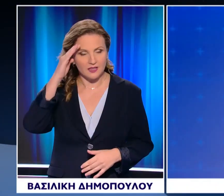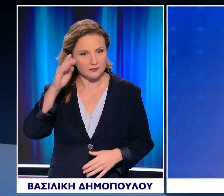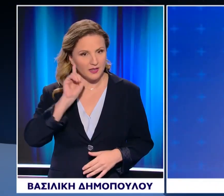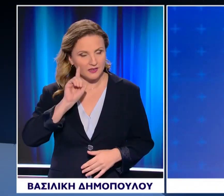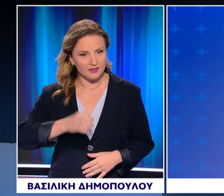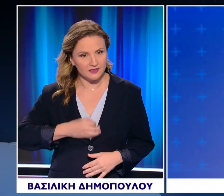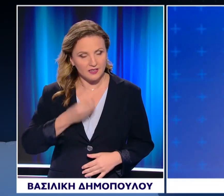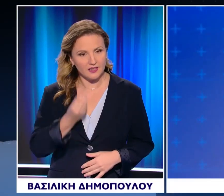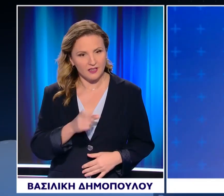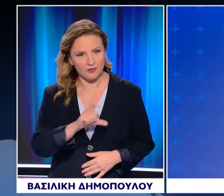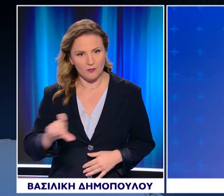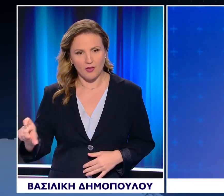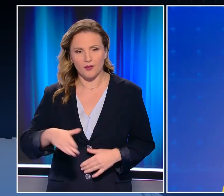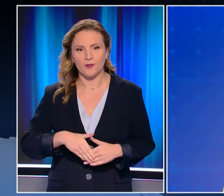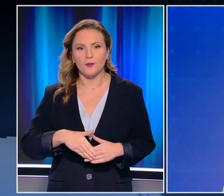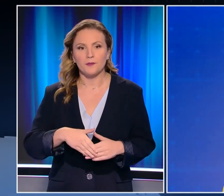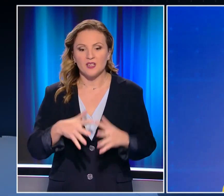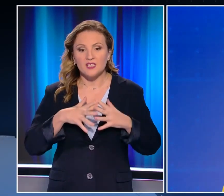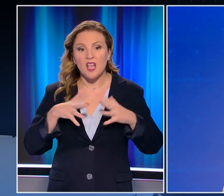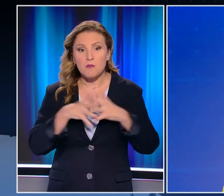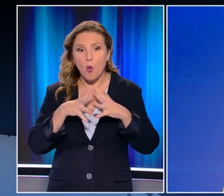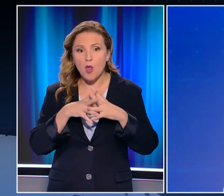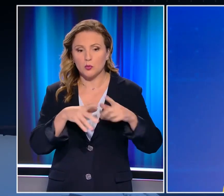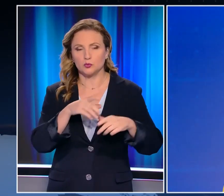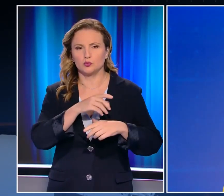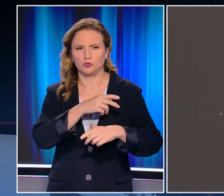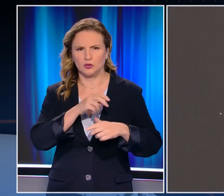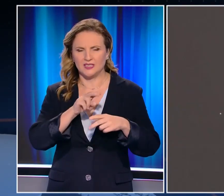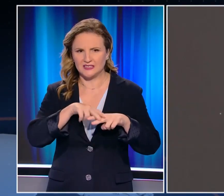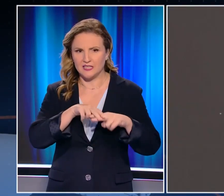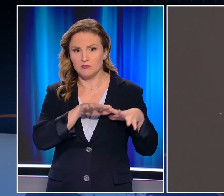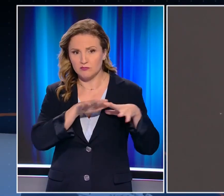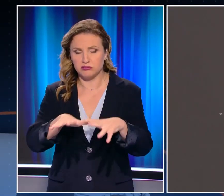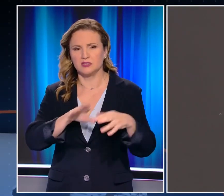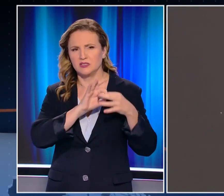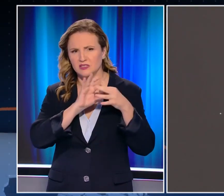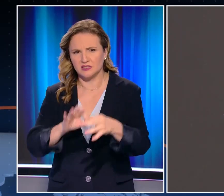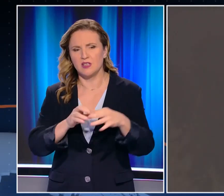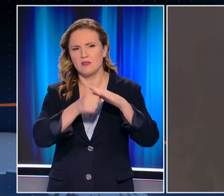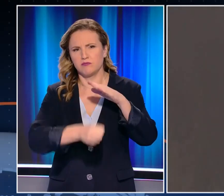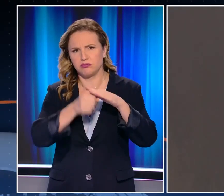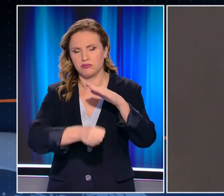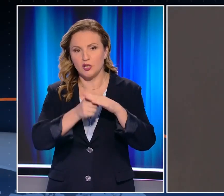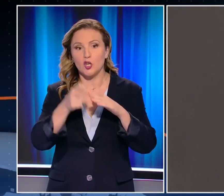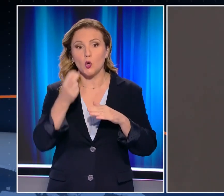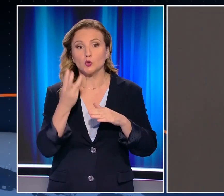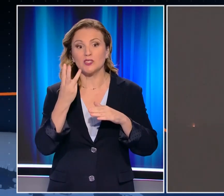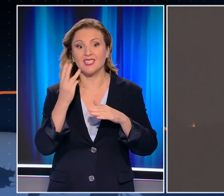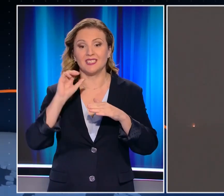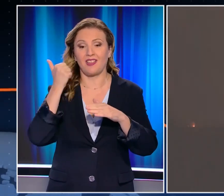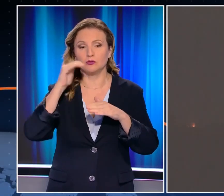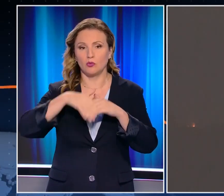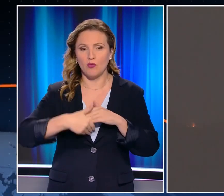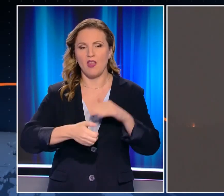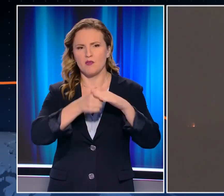Κυρίες και κύριοι, καλησπέρα σας. Με αμύωτη ένταση συνεχίστηκαν και χθες, 23η νύχτα της πολεμικής σύραξης, οι βομβαρδισμοί στη